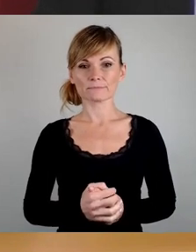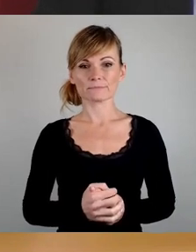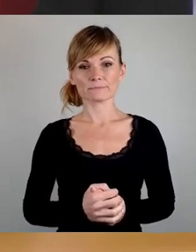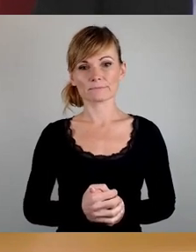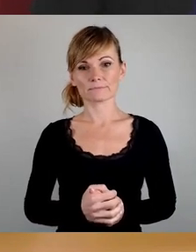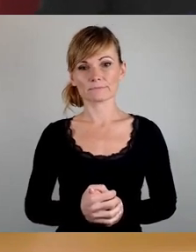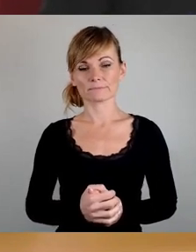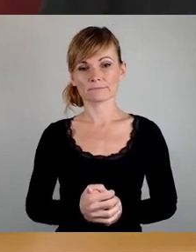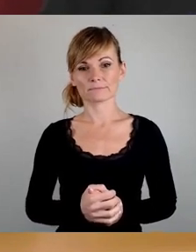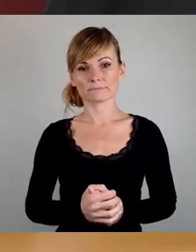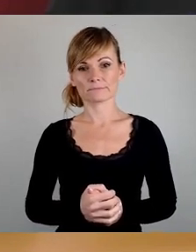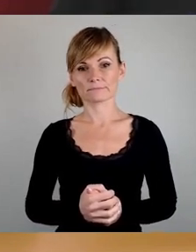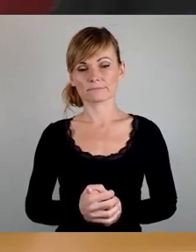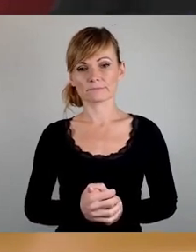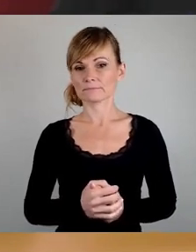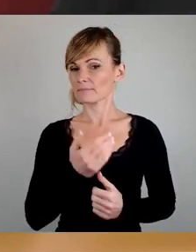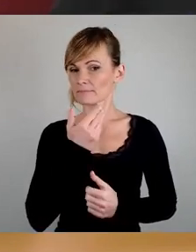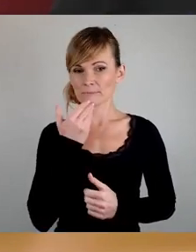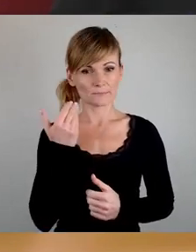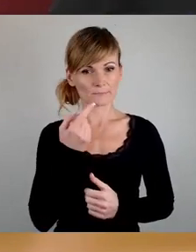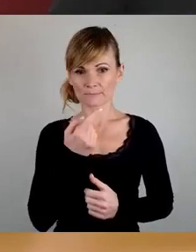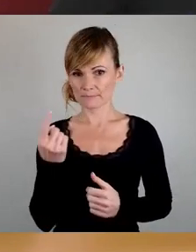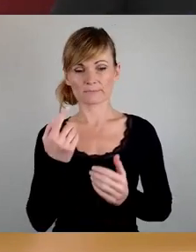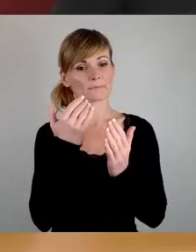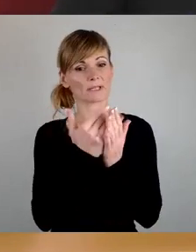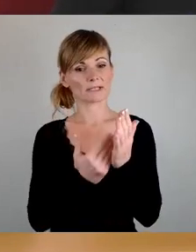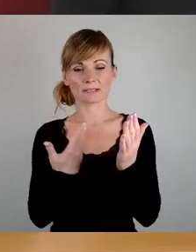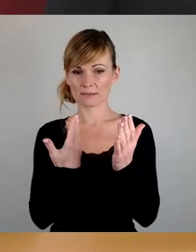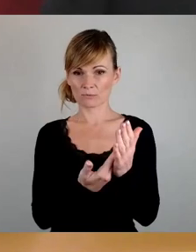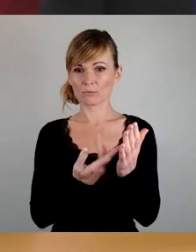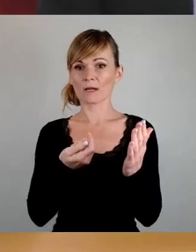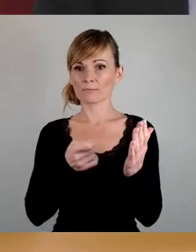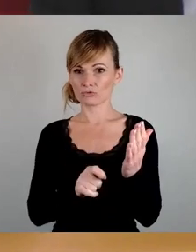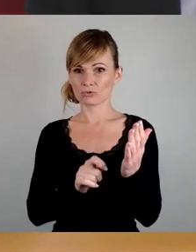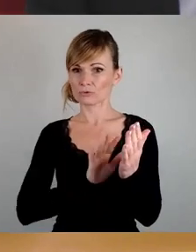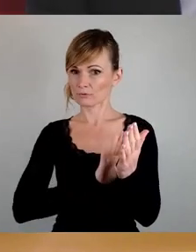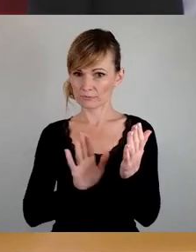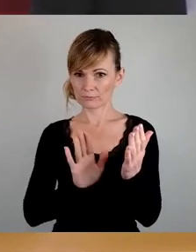Sehe ich nicht. Dann ist die Liste damit abgeschlossen und ich stelle